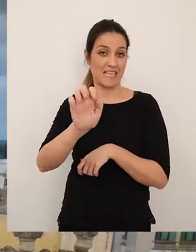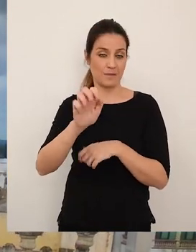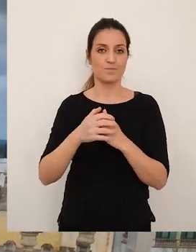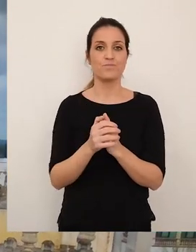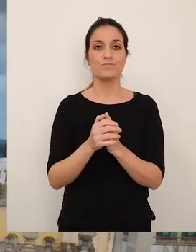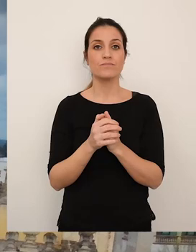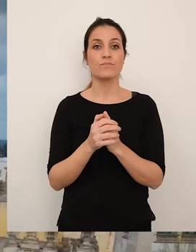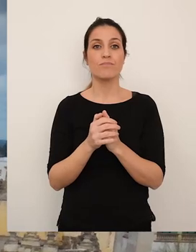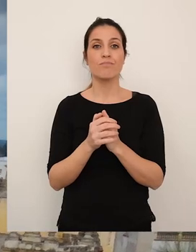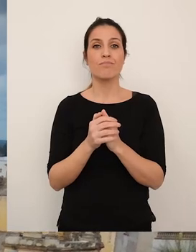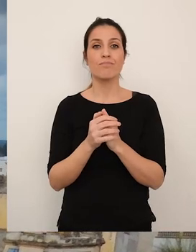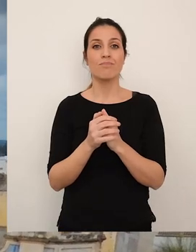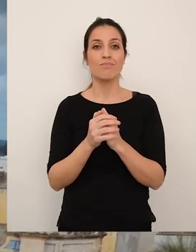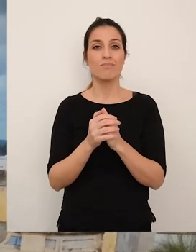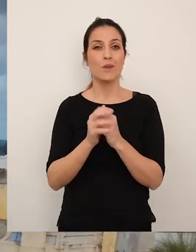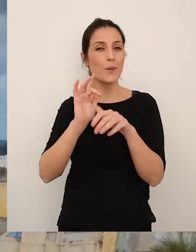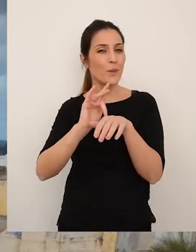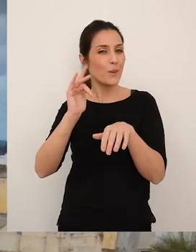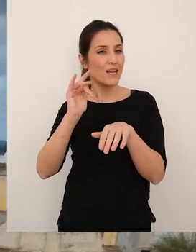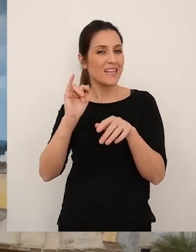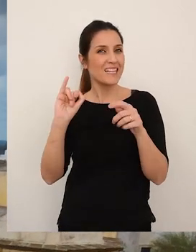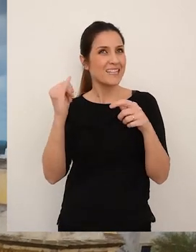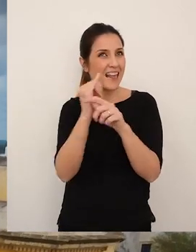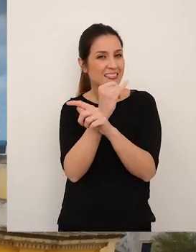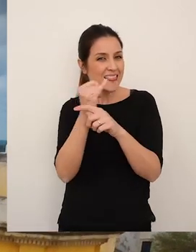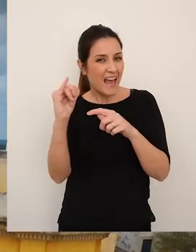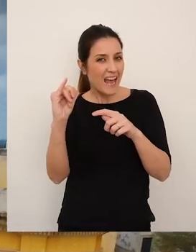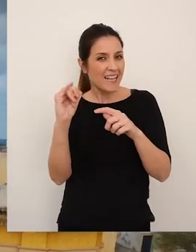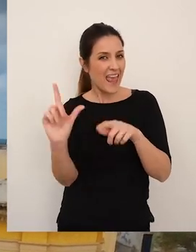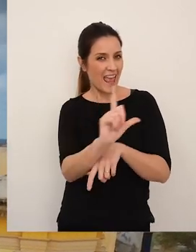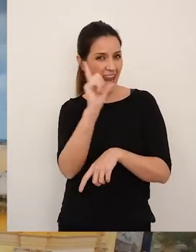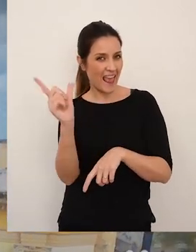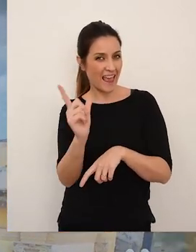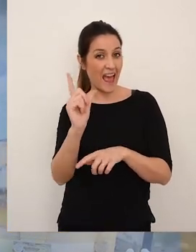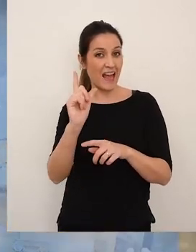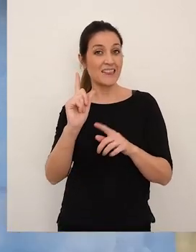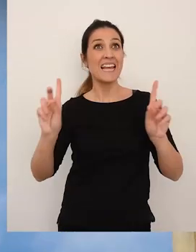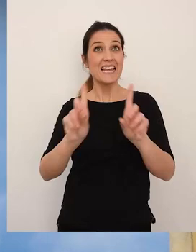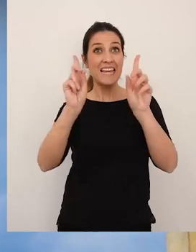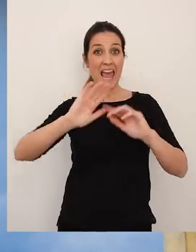Tutta la raffinatezza stilistica della chiesa di San Quintino si sviluppa al secondo ordine.